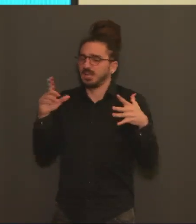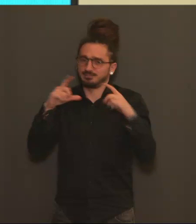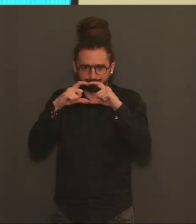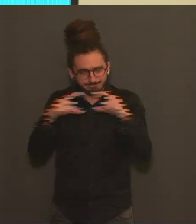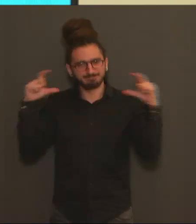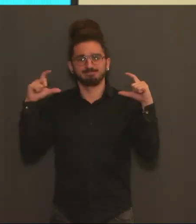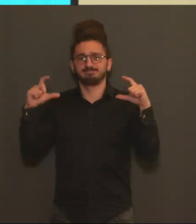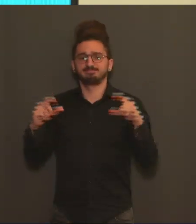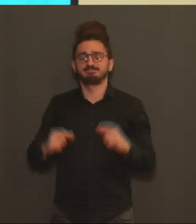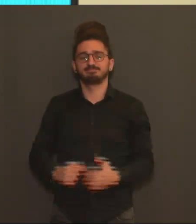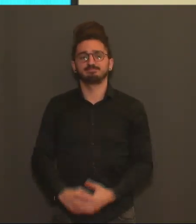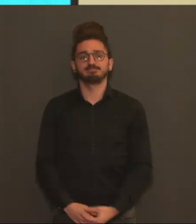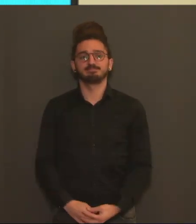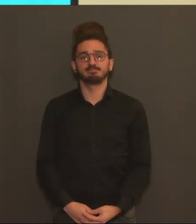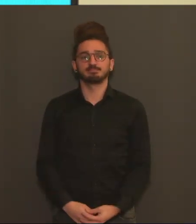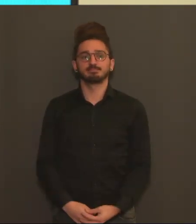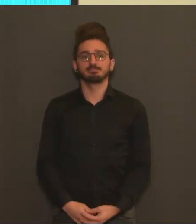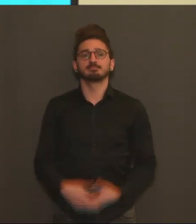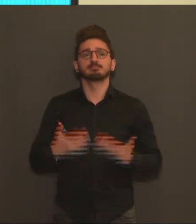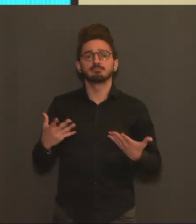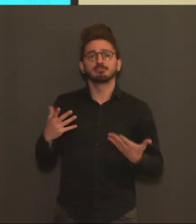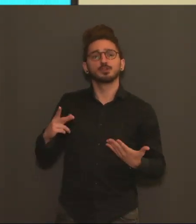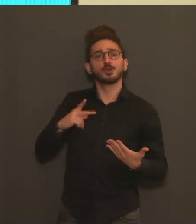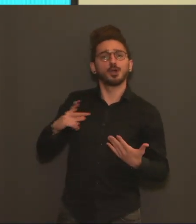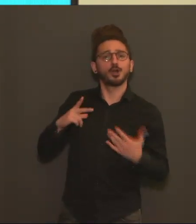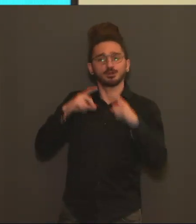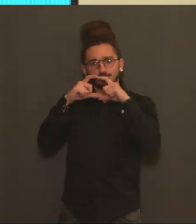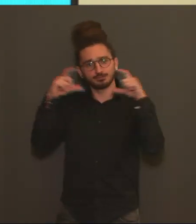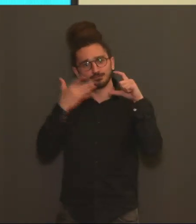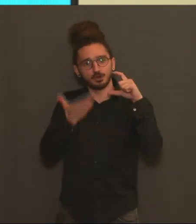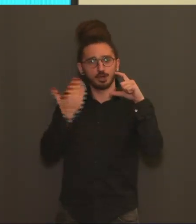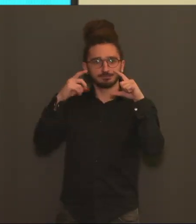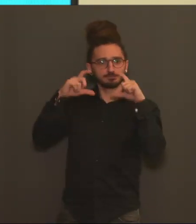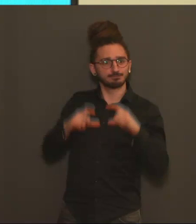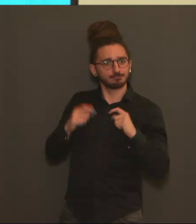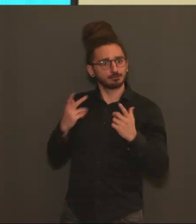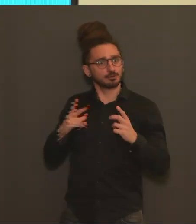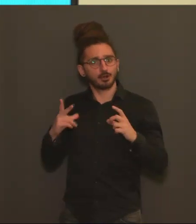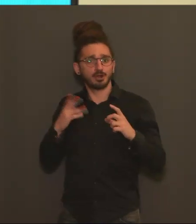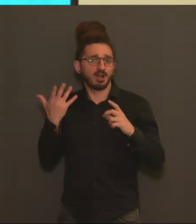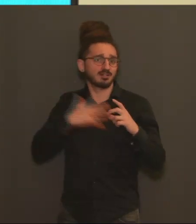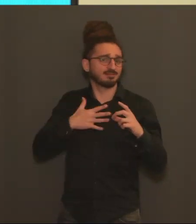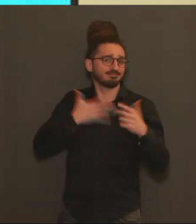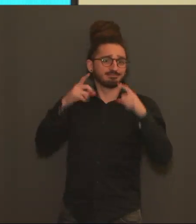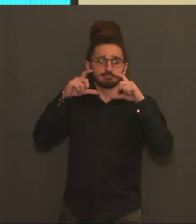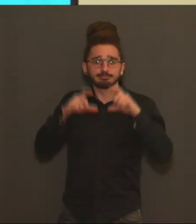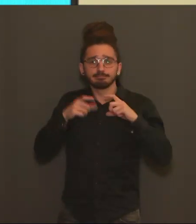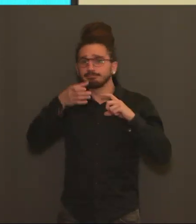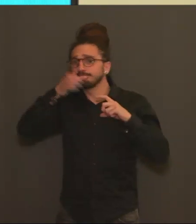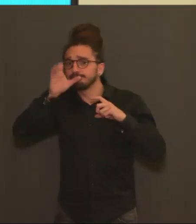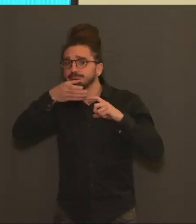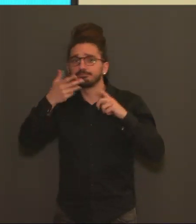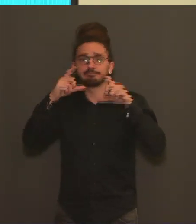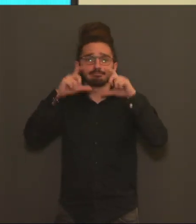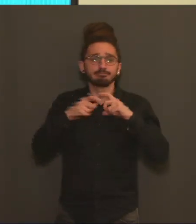porte pas de masque, c'est justement dans les activités plus ludiques, comme le fait de boire, de manger. Par définition, à ce